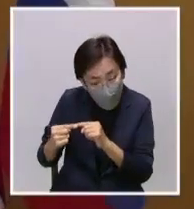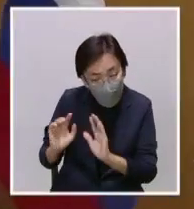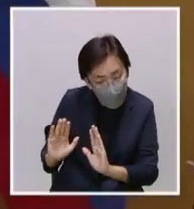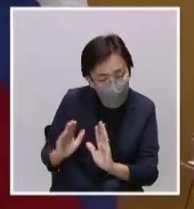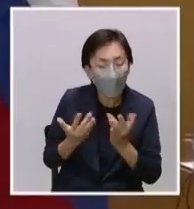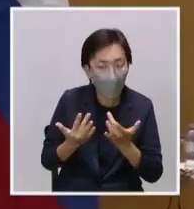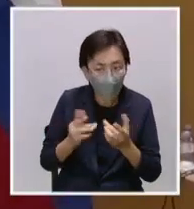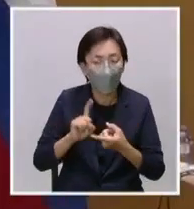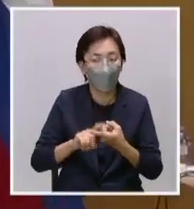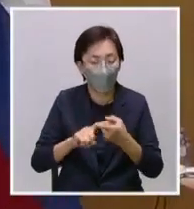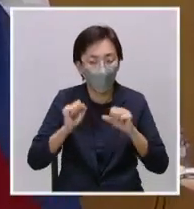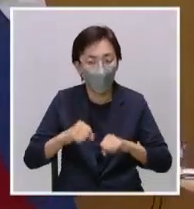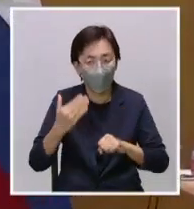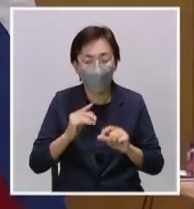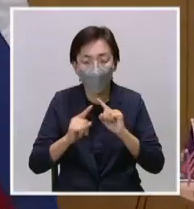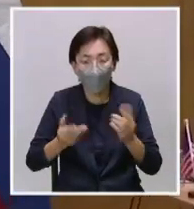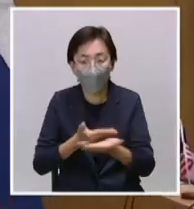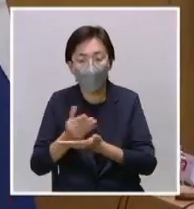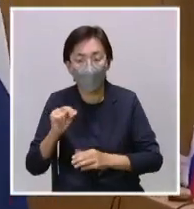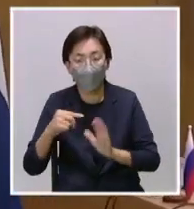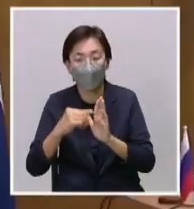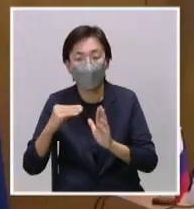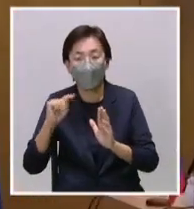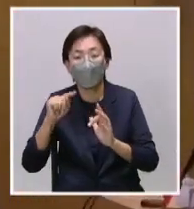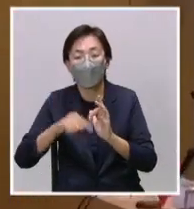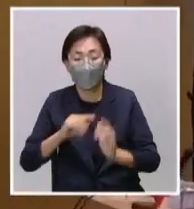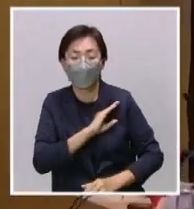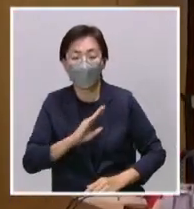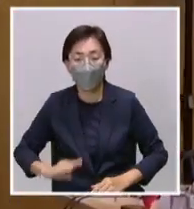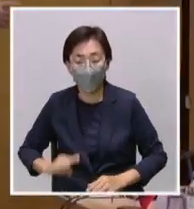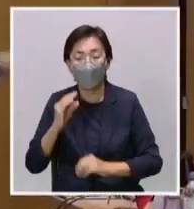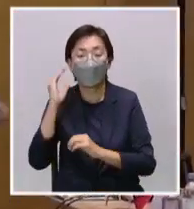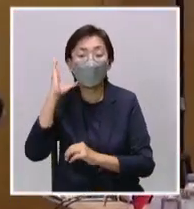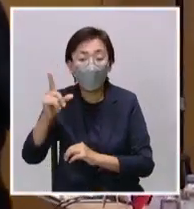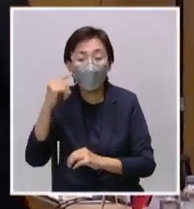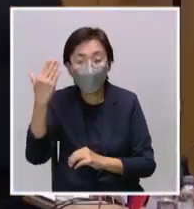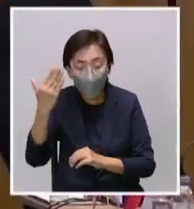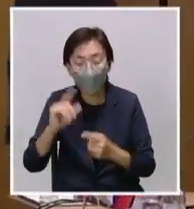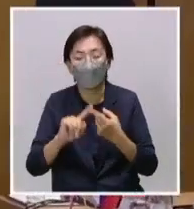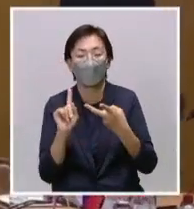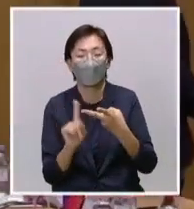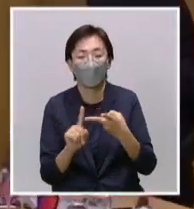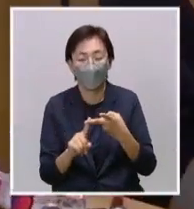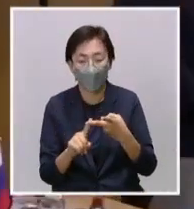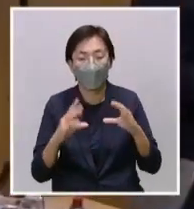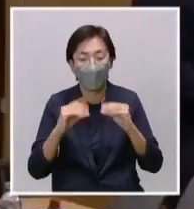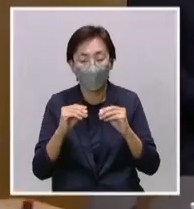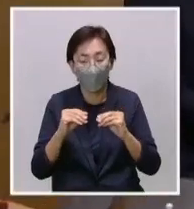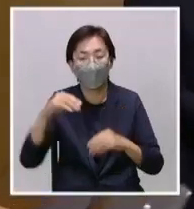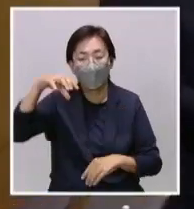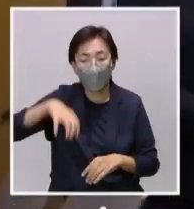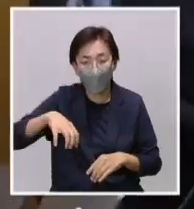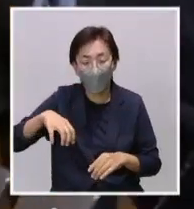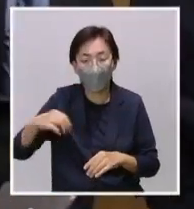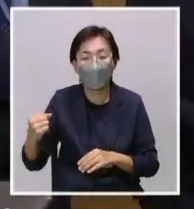สหรัฐต่อหรือไม่หลังการประชุมหารือกับนาโต้ที่กรุงบรัสเซลส์เบลเยียมในวันพรุ่งนี้แล้วก็กลับกี่วงนึงค่ะประชุมกับองค์